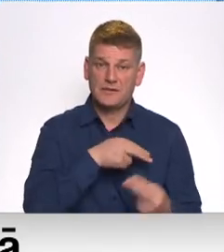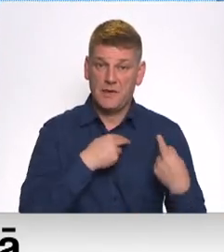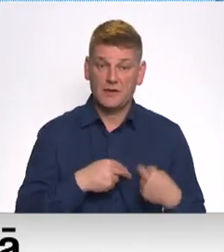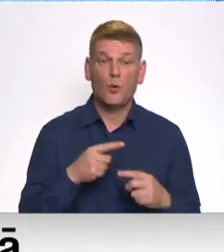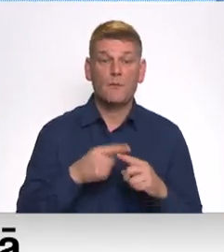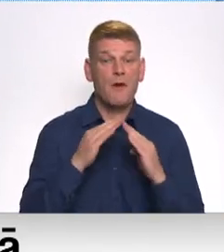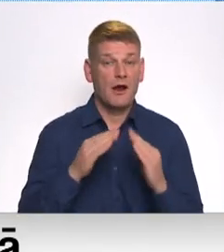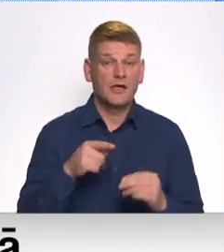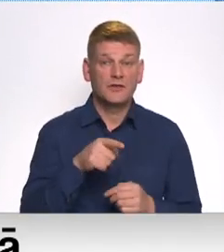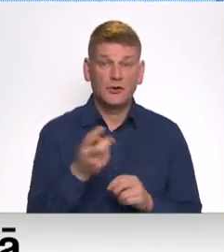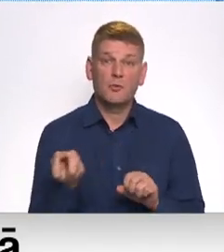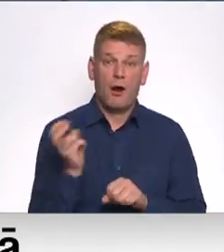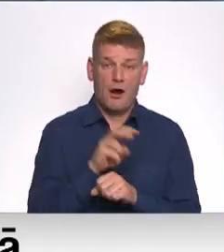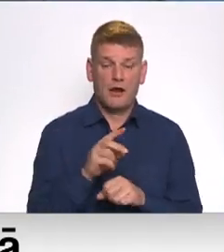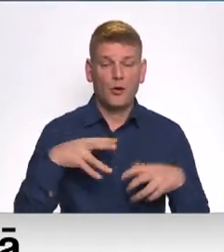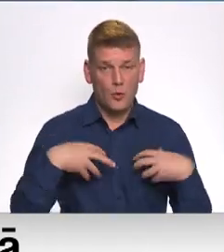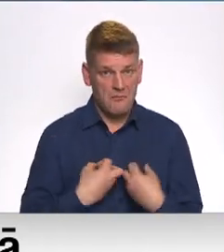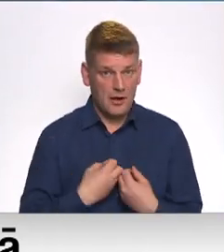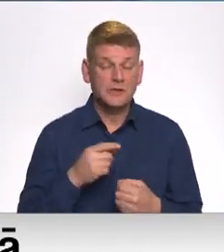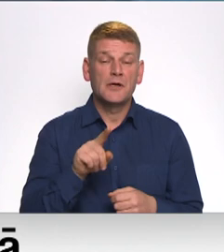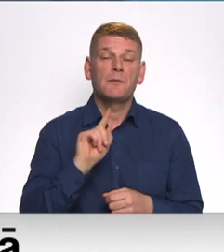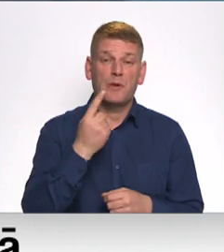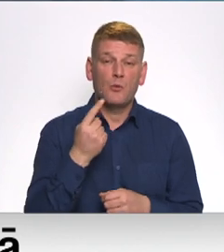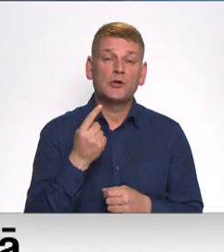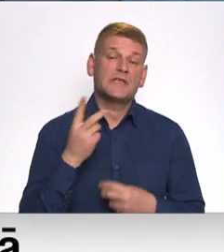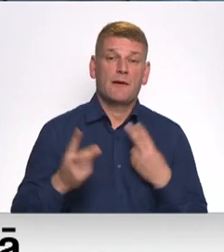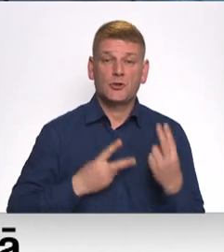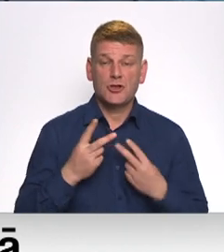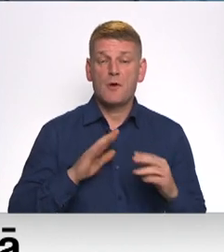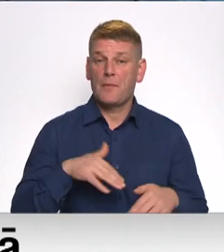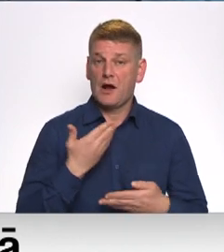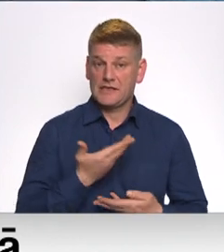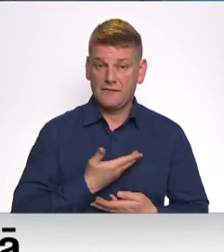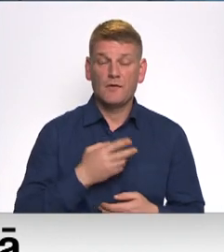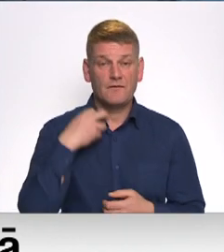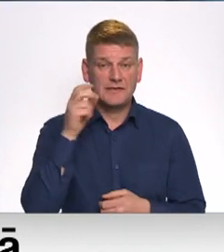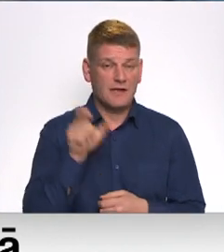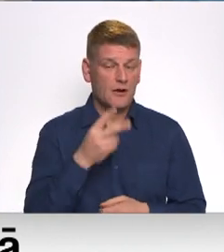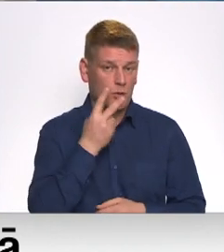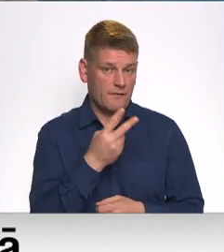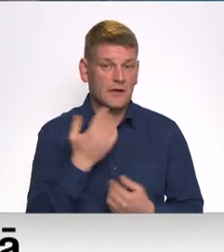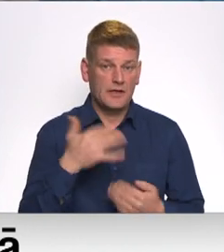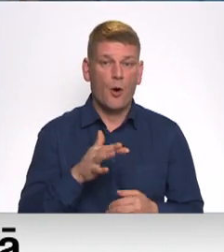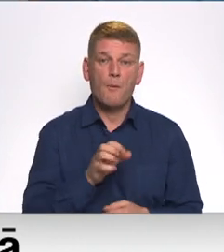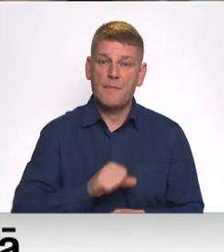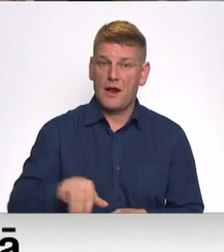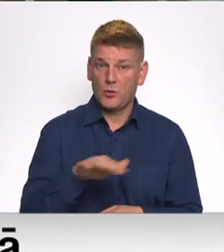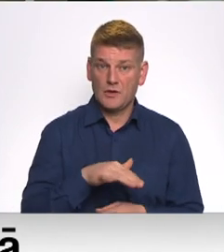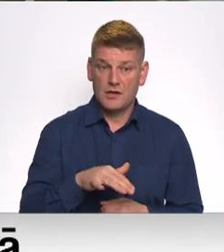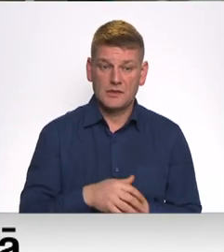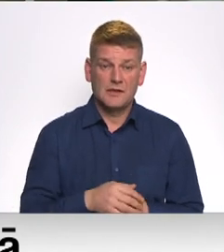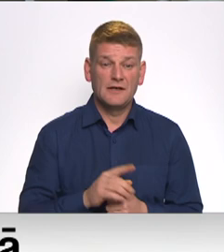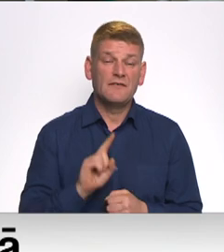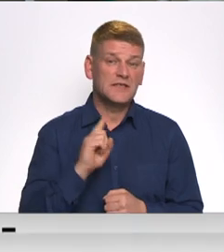un mājās viņš pārradās nomākts. Taču pirmos Ginta emocionālos pārdzīvojumus vecāki novēroja jau bērnu dārzā. Pirms